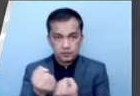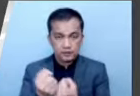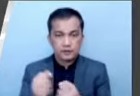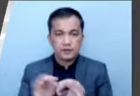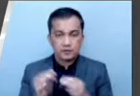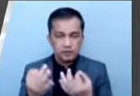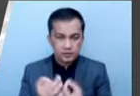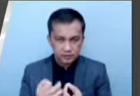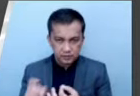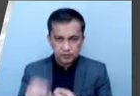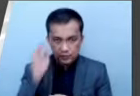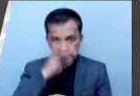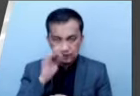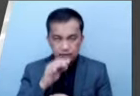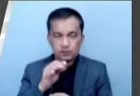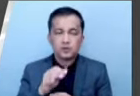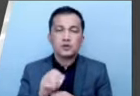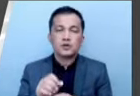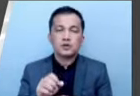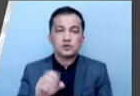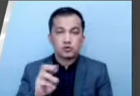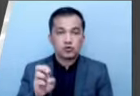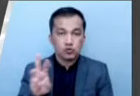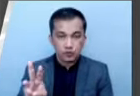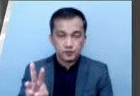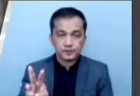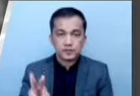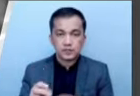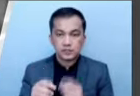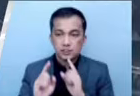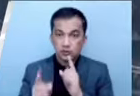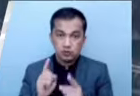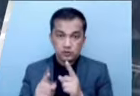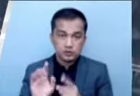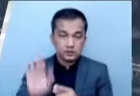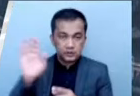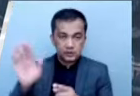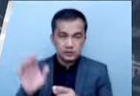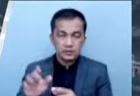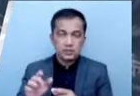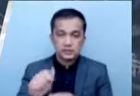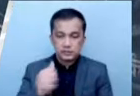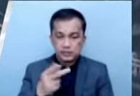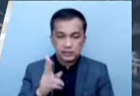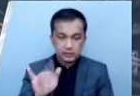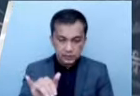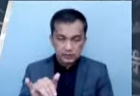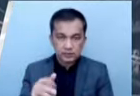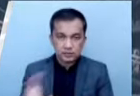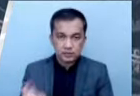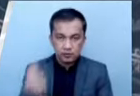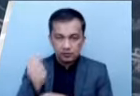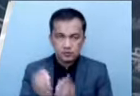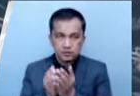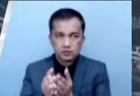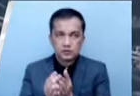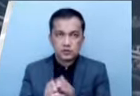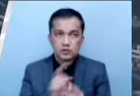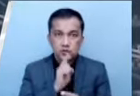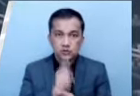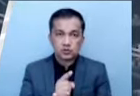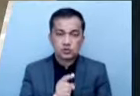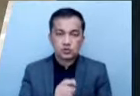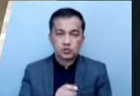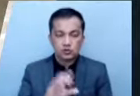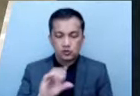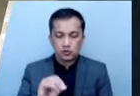Pinoy seafarers. Nakikipag-ugnayan na din sila sa manning agency at sa may-ari ng barkong True Confidence na sinasakyan ng mga